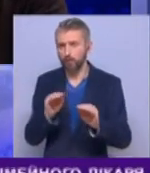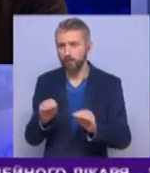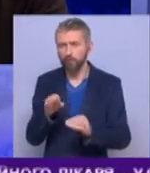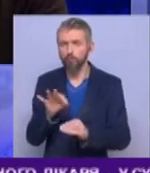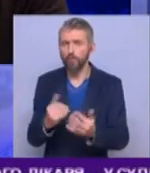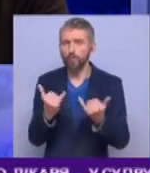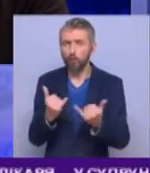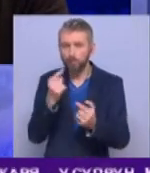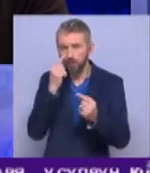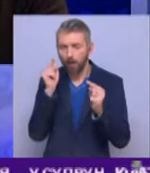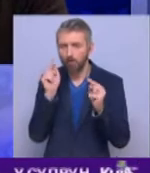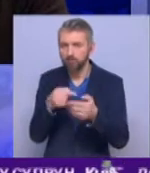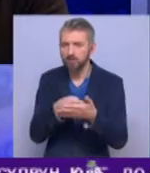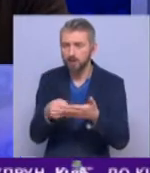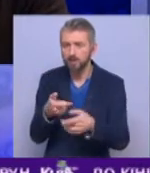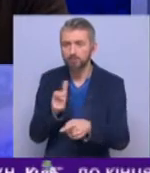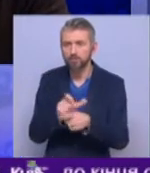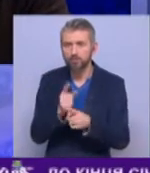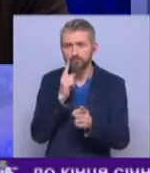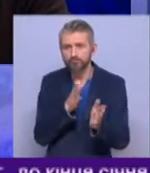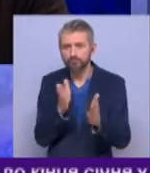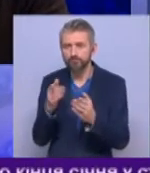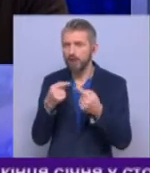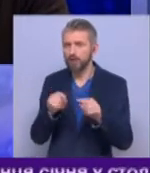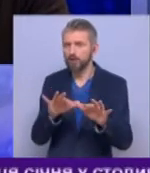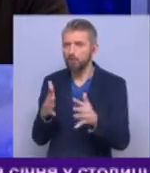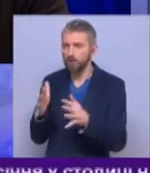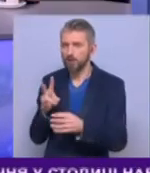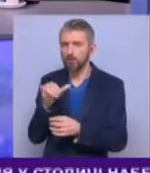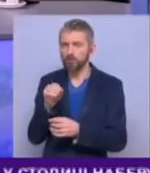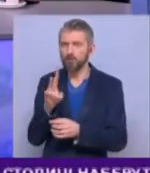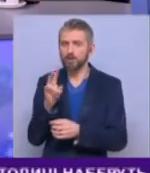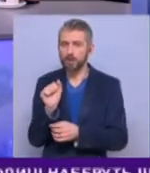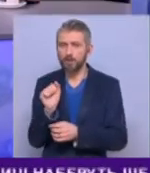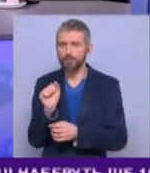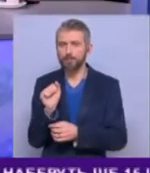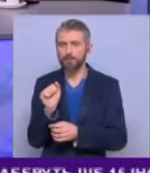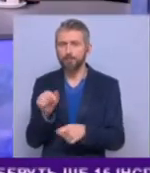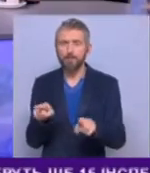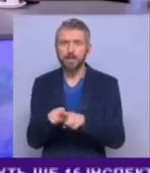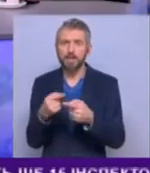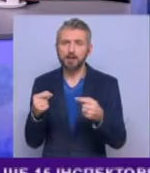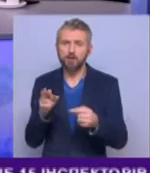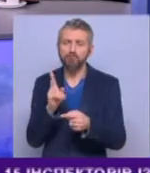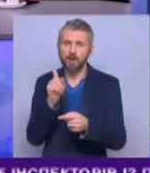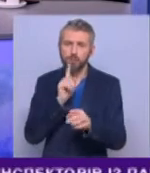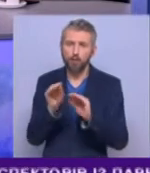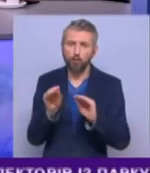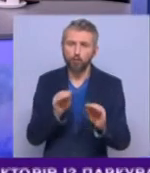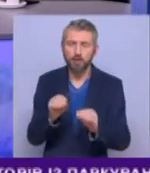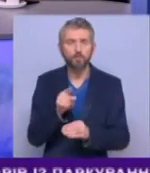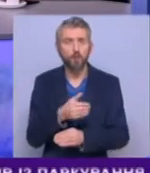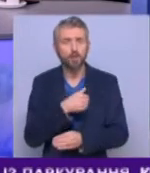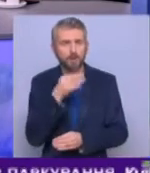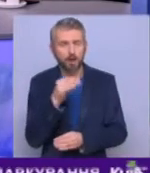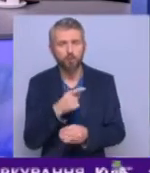сьогодні акценти більше зміщені на інші моменти, ніж на... ну, такі речі, як там благоустрій. Ви хочете